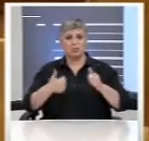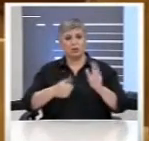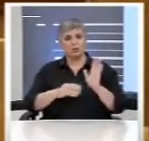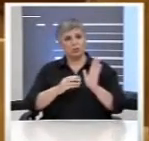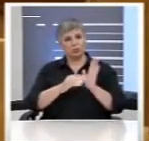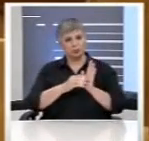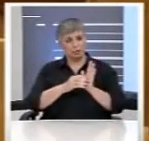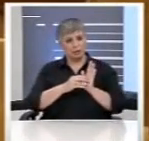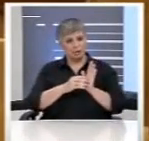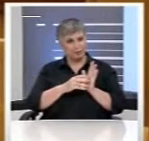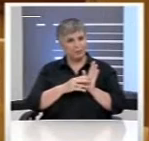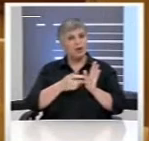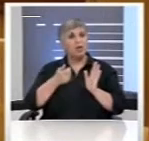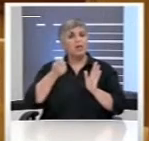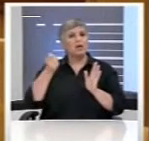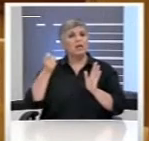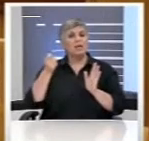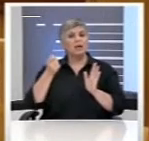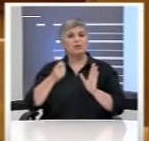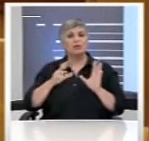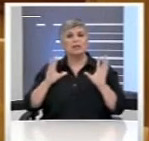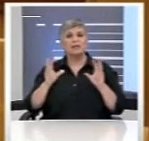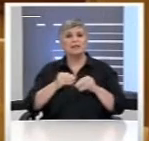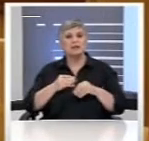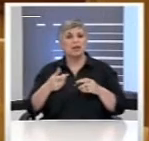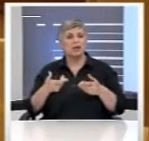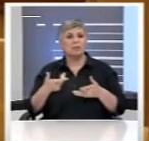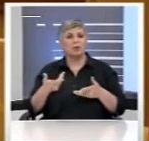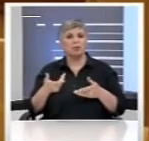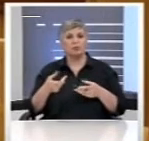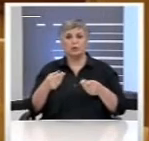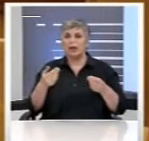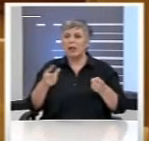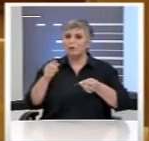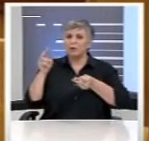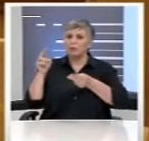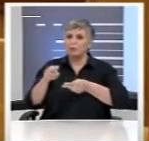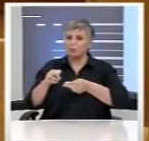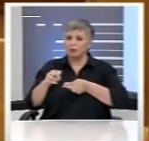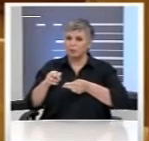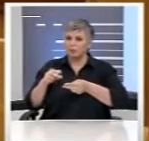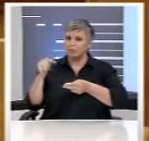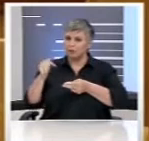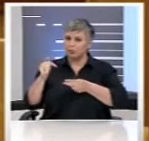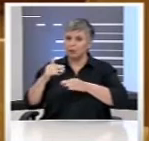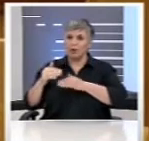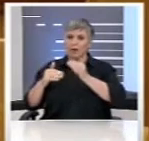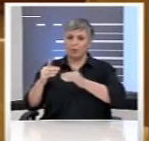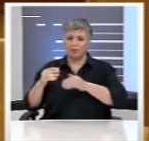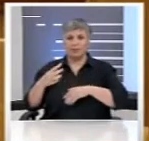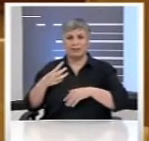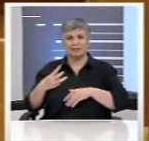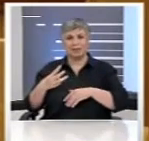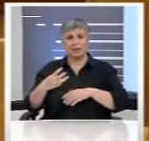του χρέους, η αρχιτεκτονική των μέτρων ελάφρυνσης έχει τρία επίπεδα. Μάλλον πριν πάω